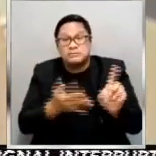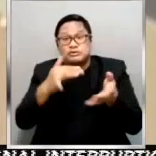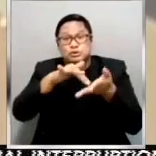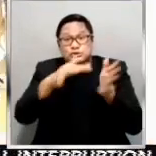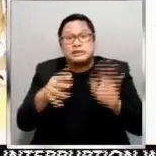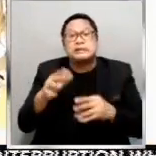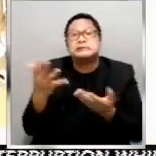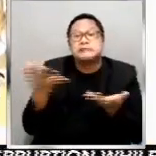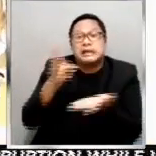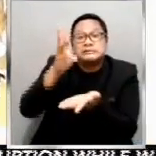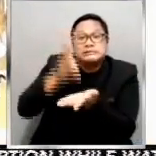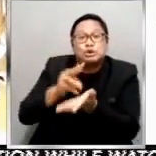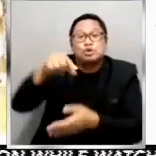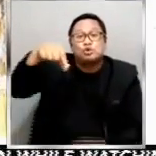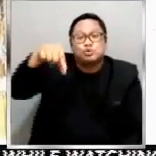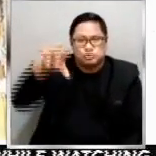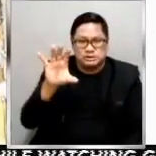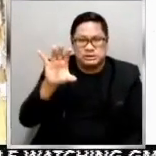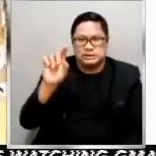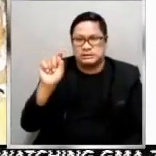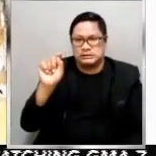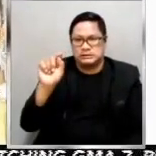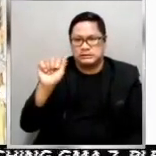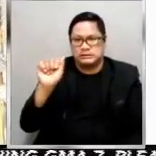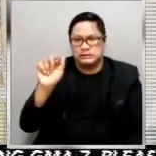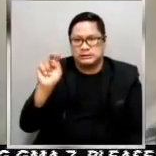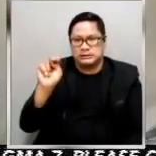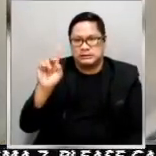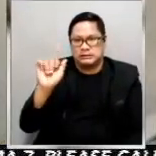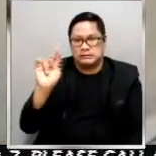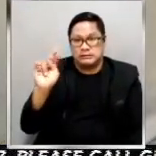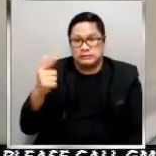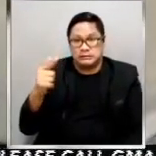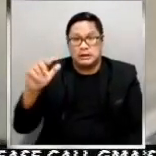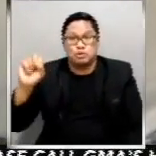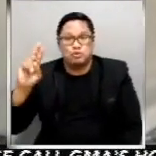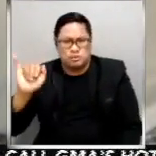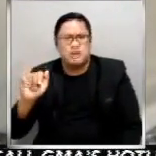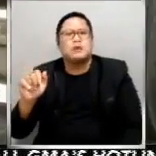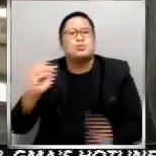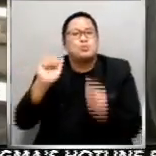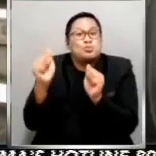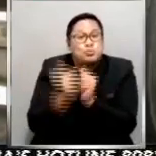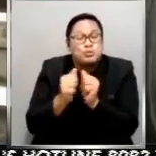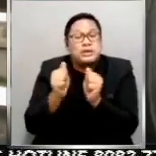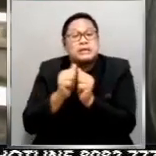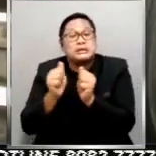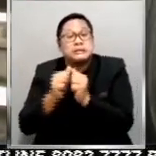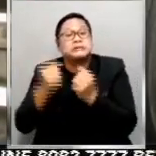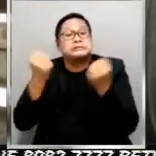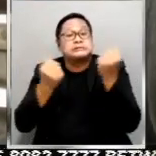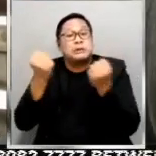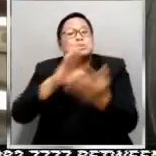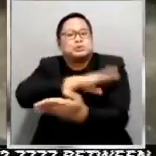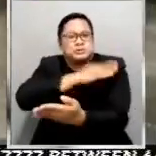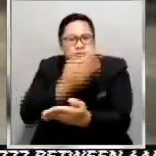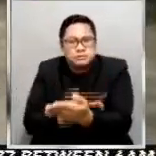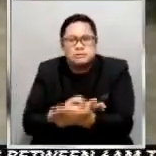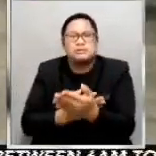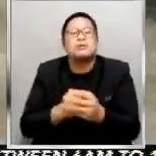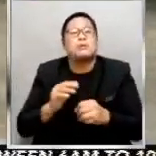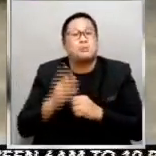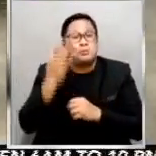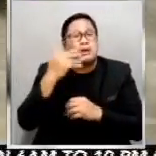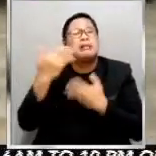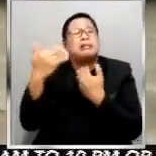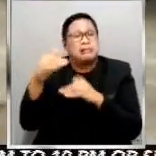Quezon City. Kasama niya rito ang iba pang anak ng mga tsuper na walang trabaho dahil limitado ang bumibiyahing jeep sa